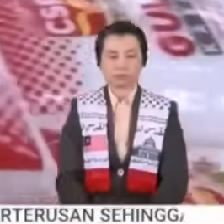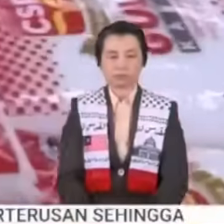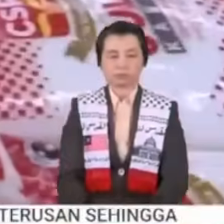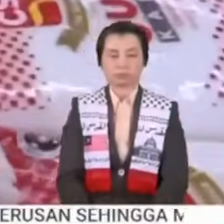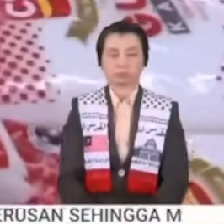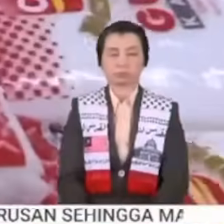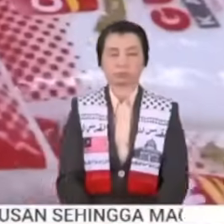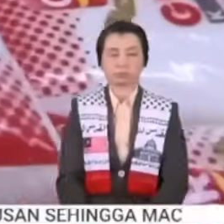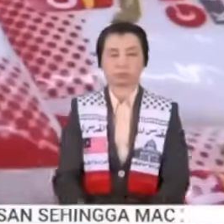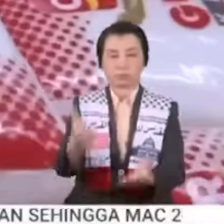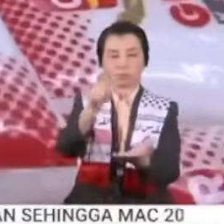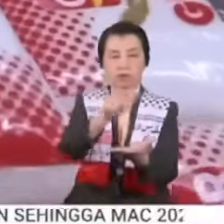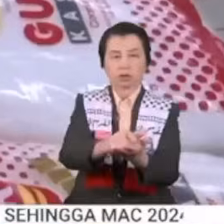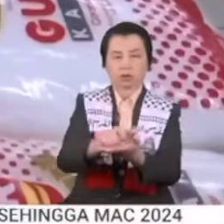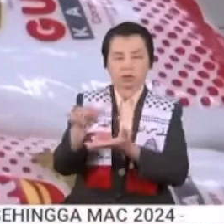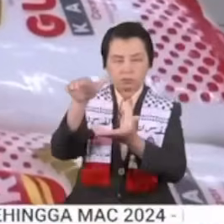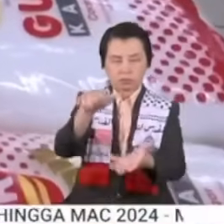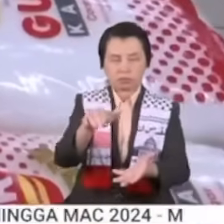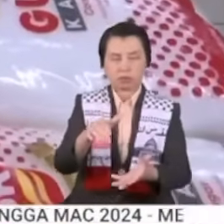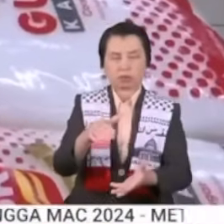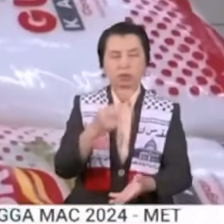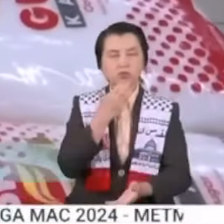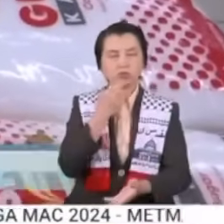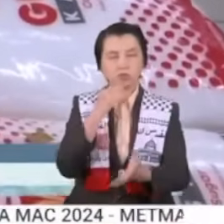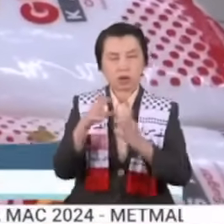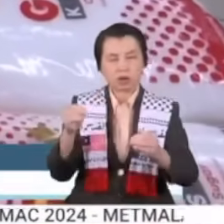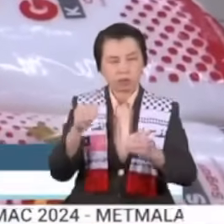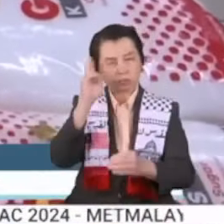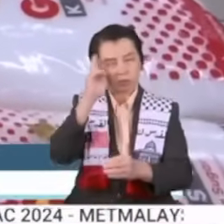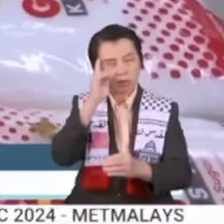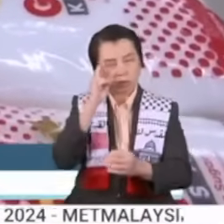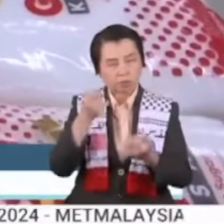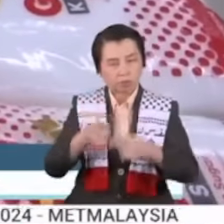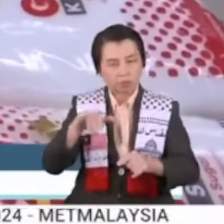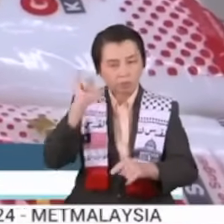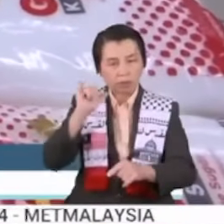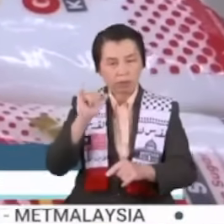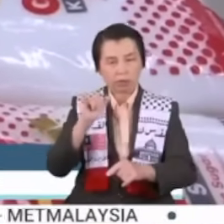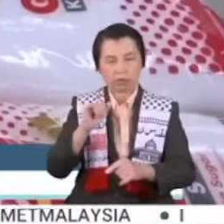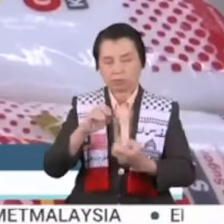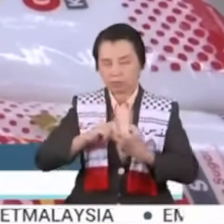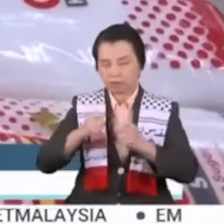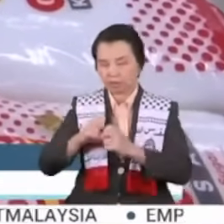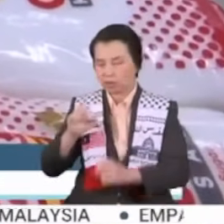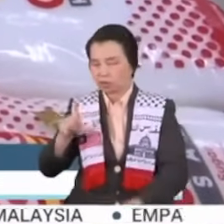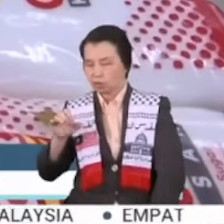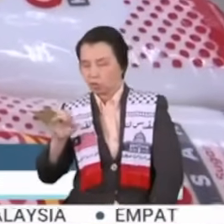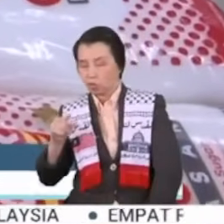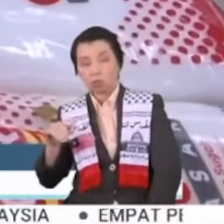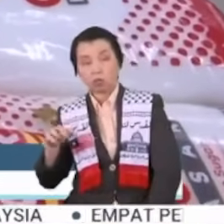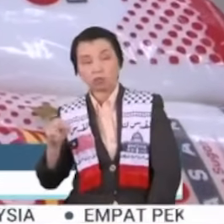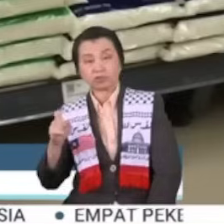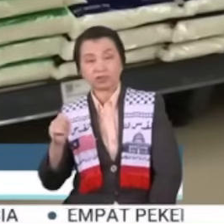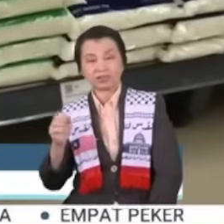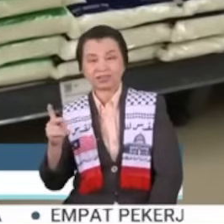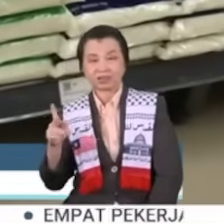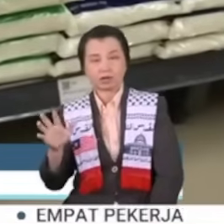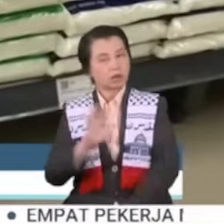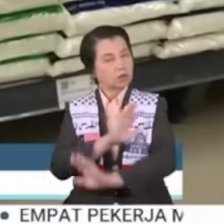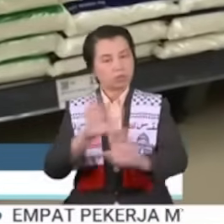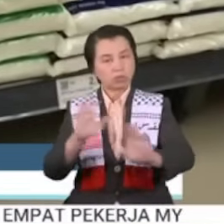PN laporan bekalan gula habis seperti yang berlaku semalam adalah disebabkan masalah logistik bukannya kerana ketiadaan